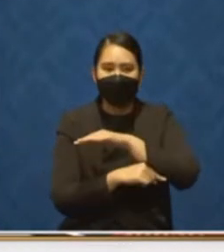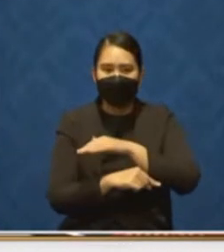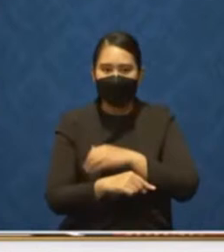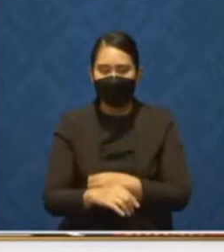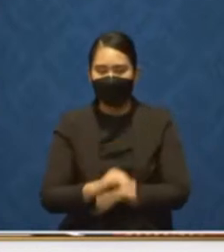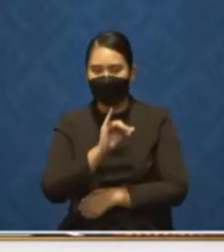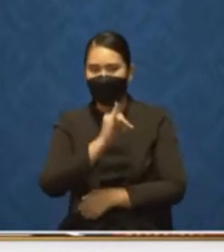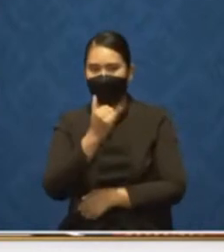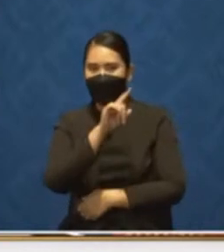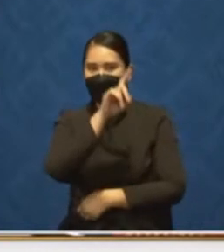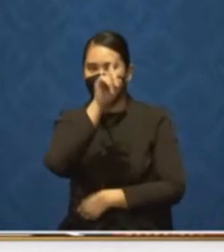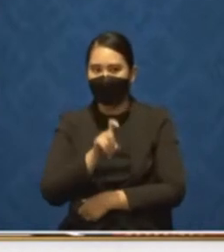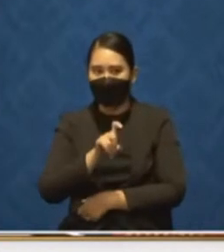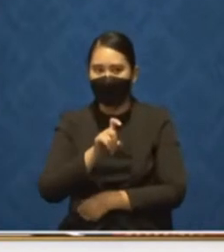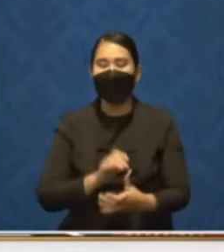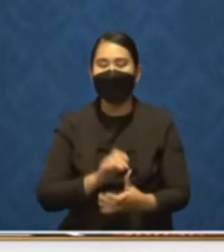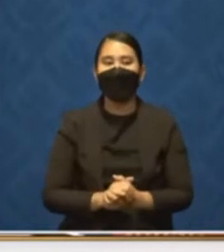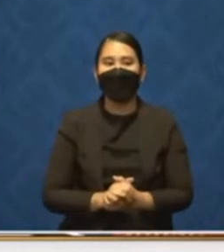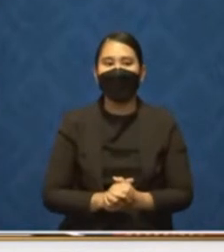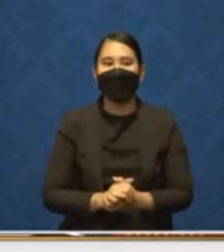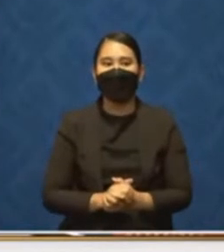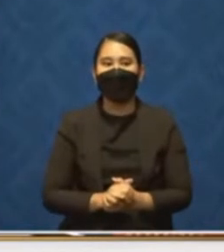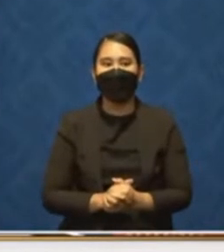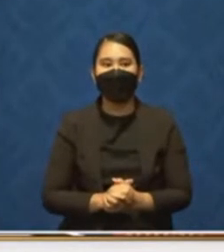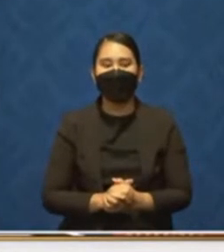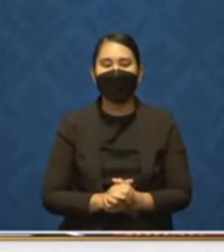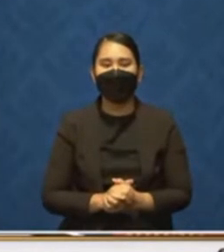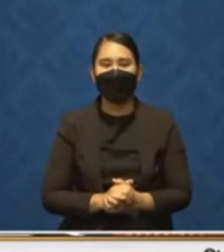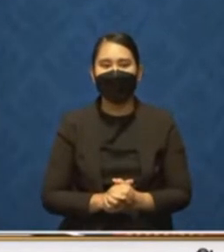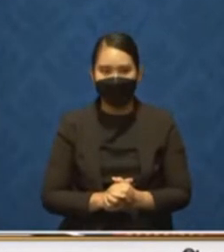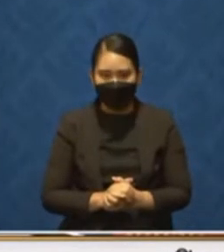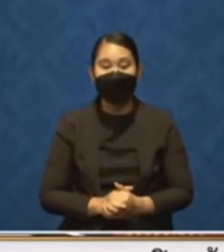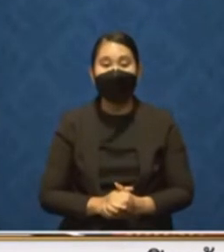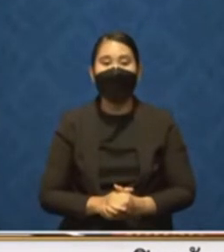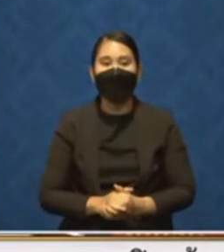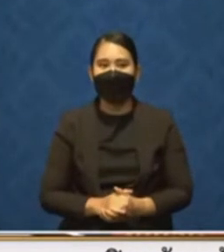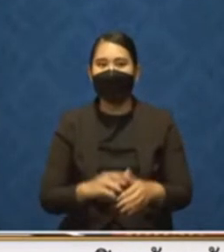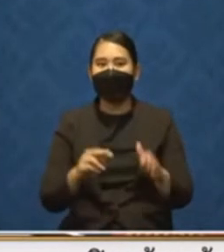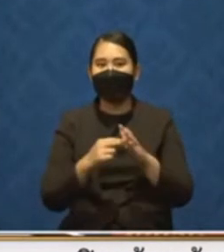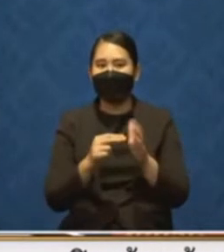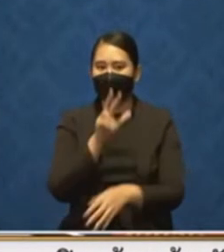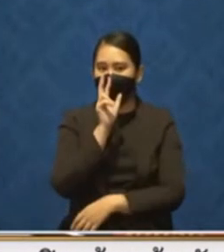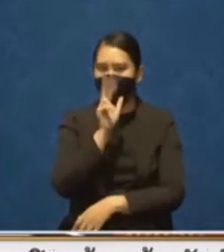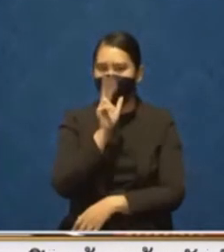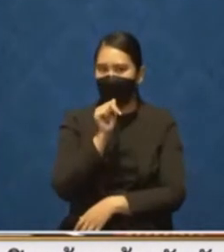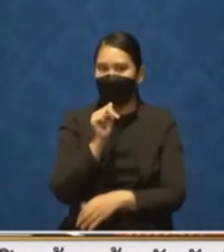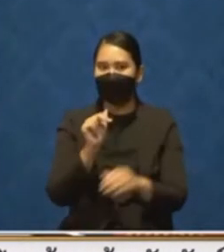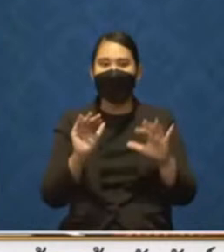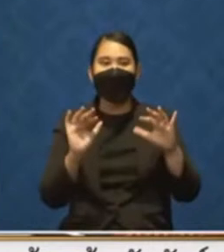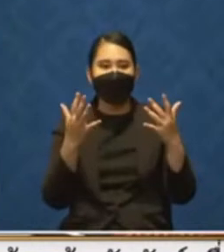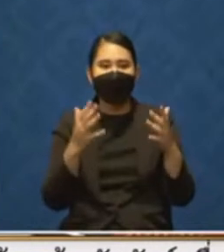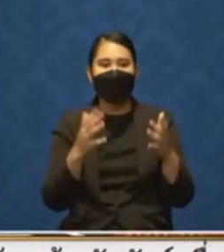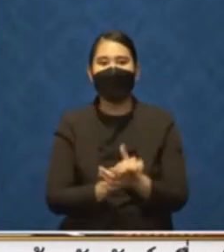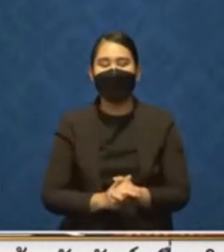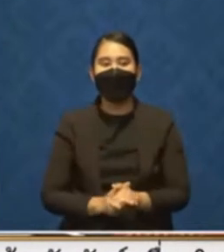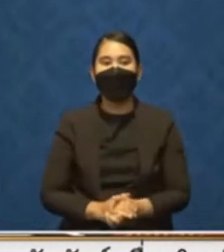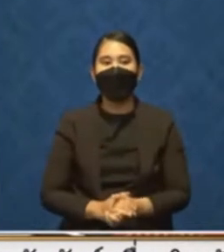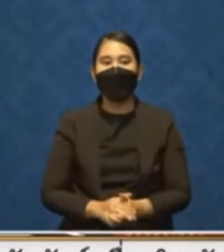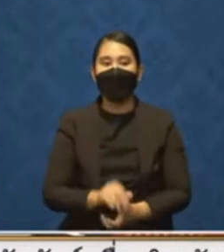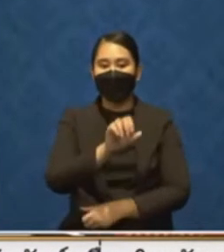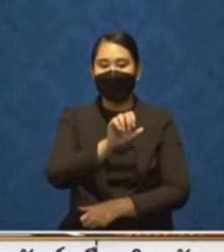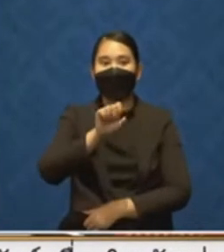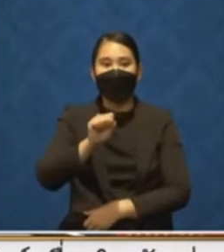เรื่องการที่ไม่สามารถแสดงความสุจริตให้เป็นที่ประจักษ์ได้ไม่ว่าจะเป็นการอภิปรายของศ.